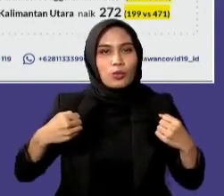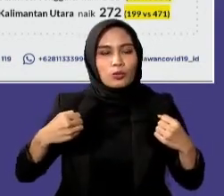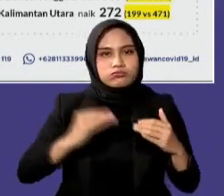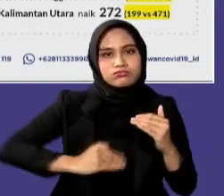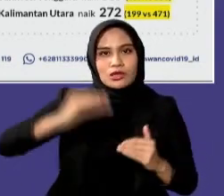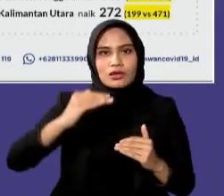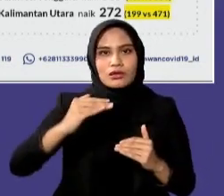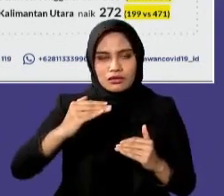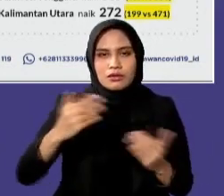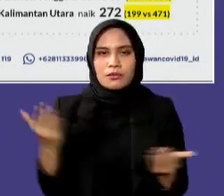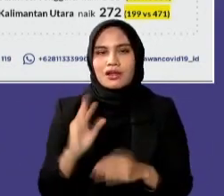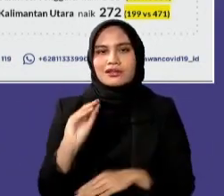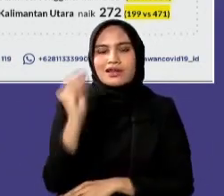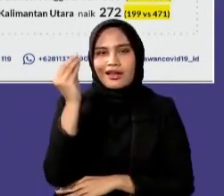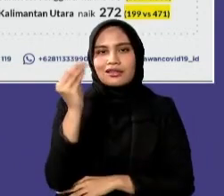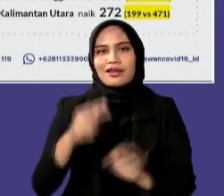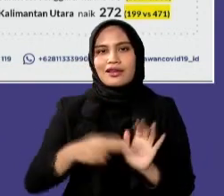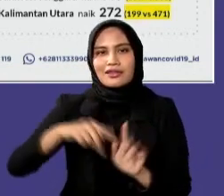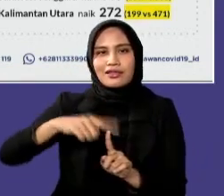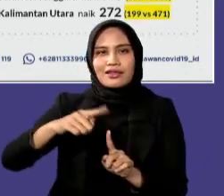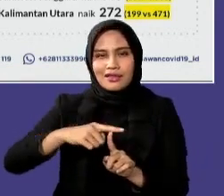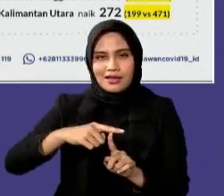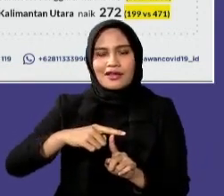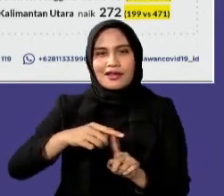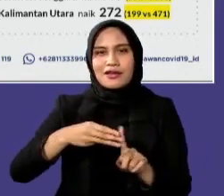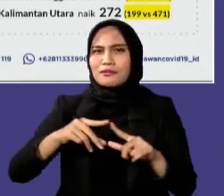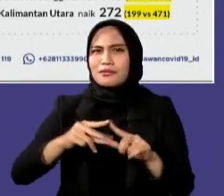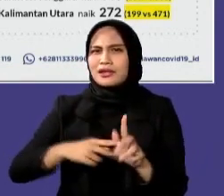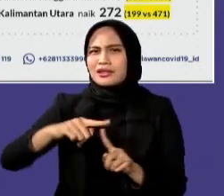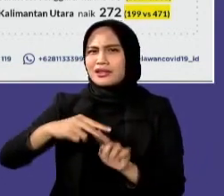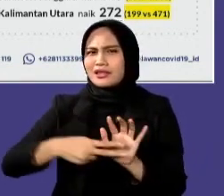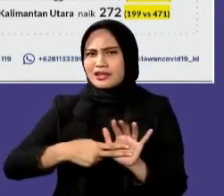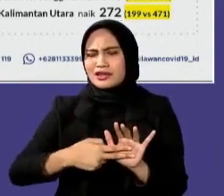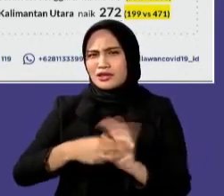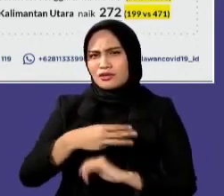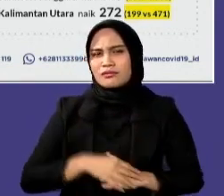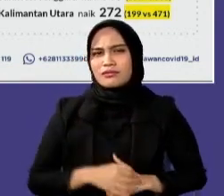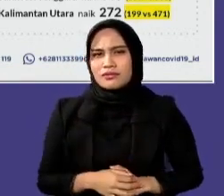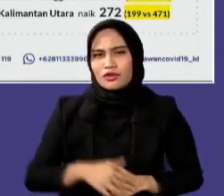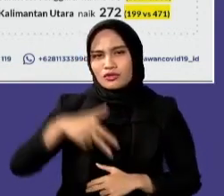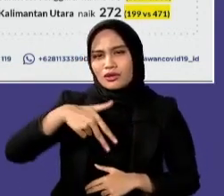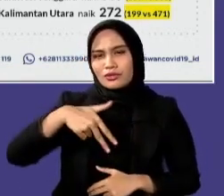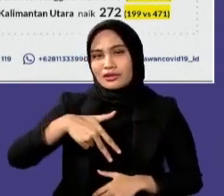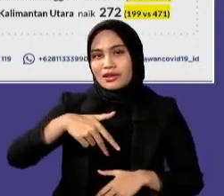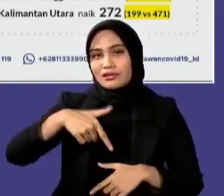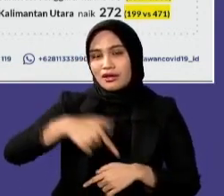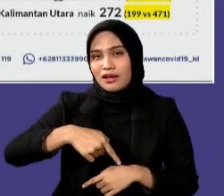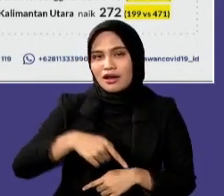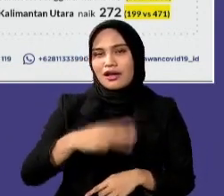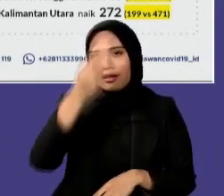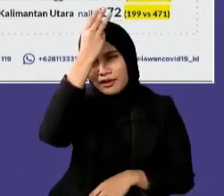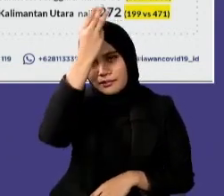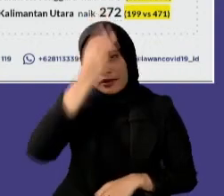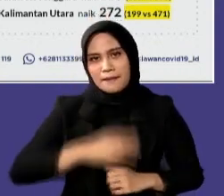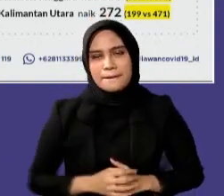DKI Jakarta NTT Banten Sulawesi Tenggara dan Kalimantan Utara sejalan